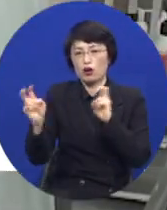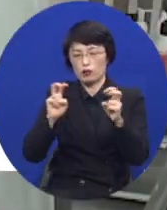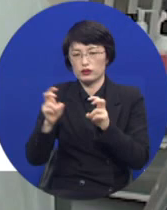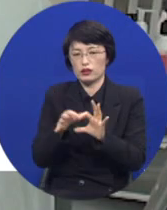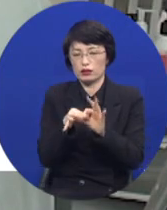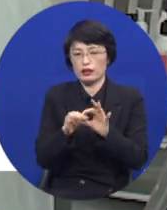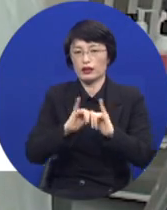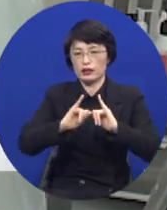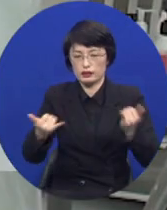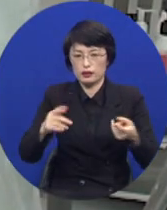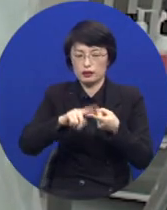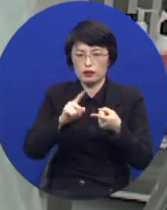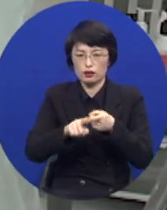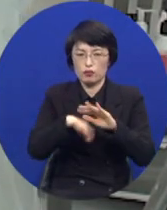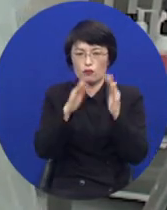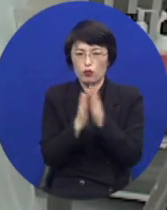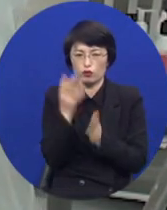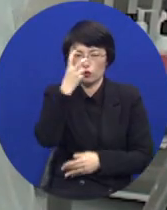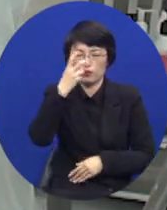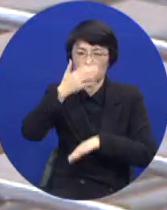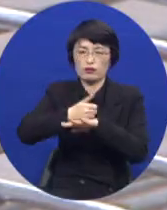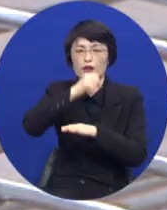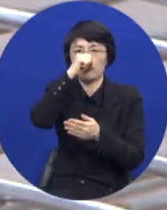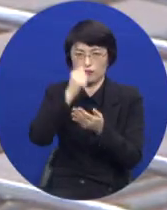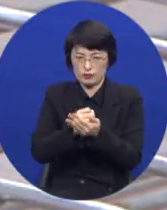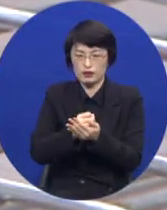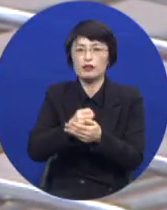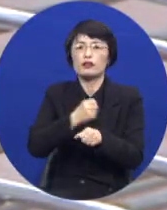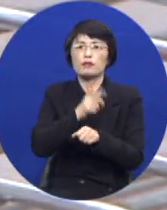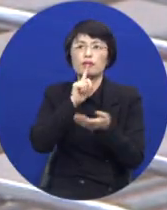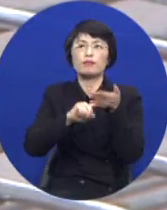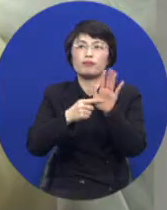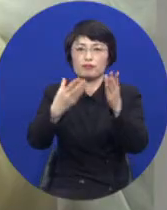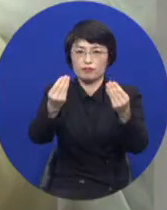별로 모두 음성 판정을 받았다고 밝혔습니다